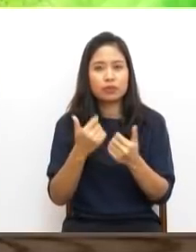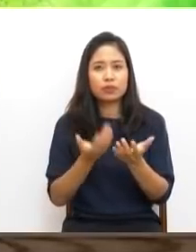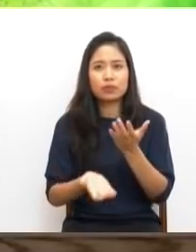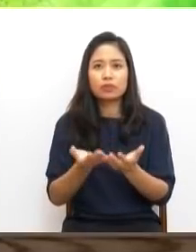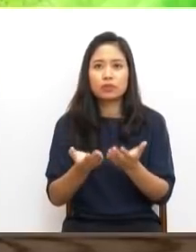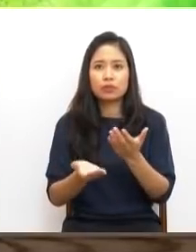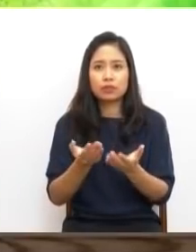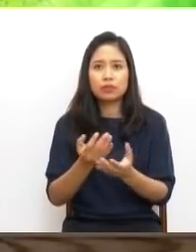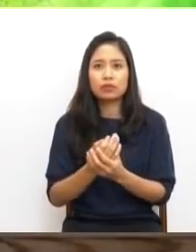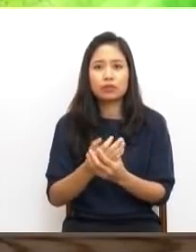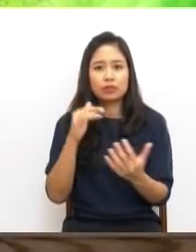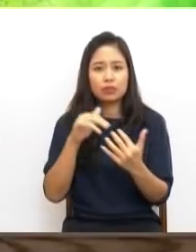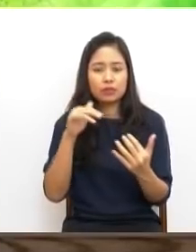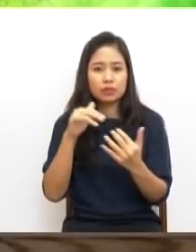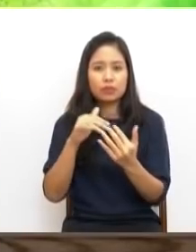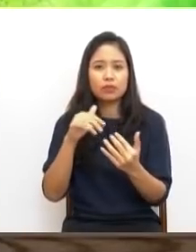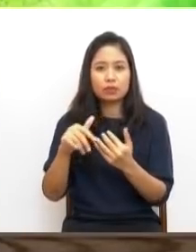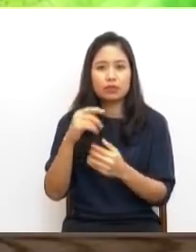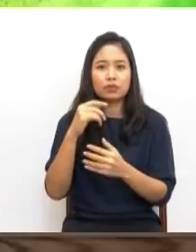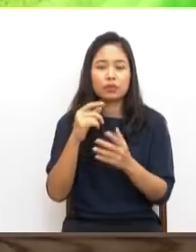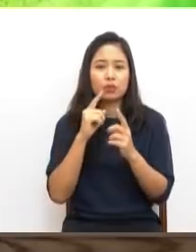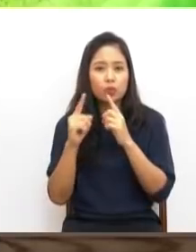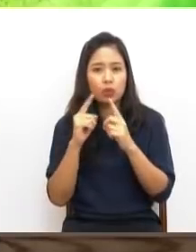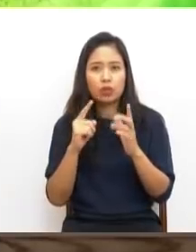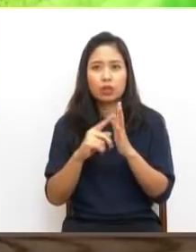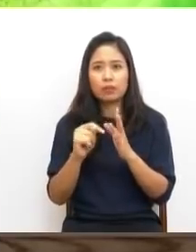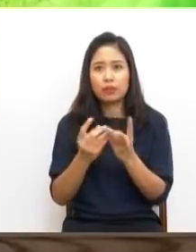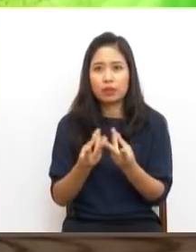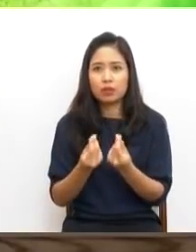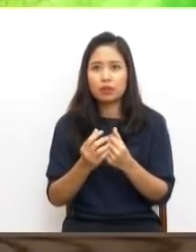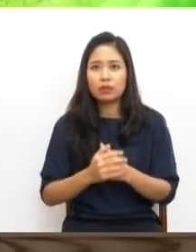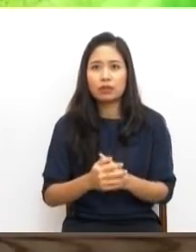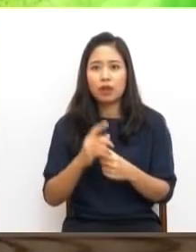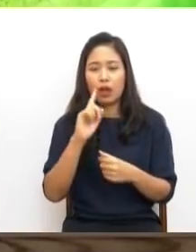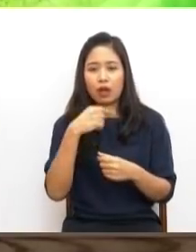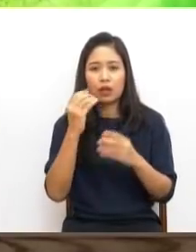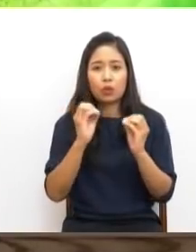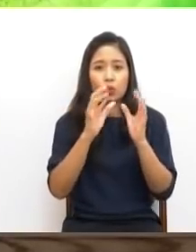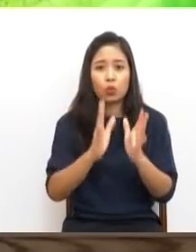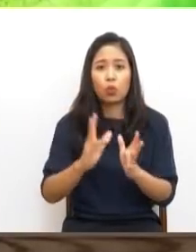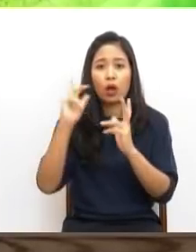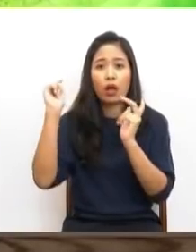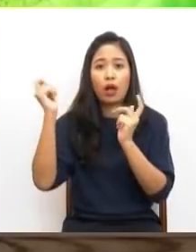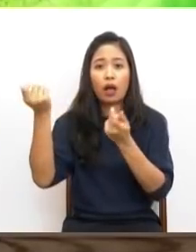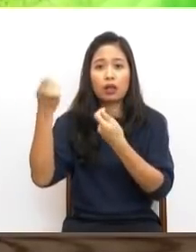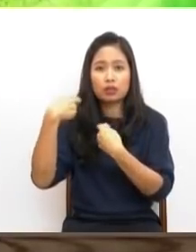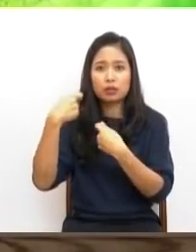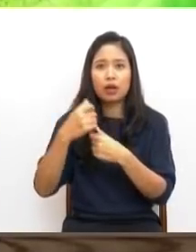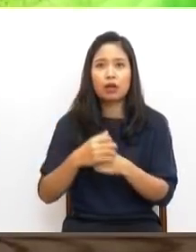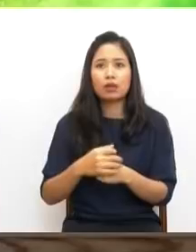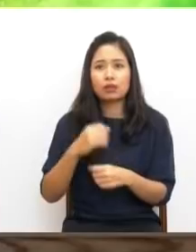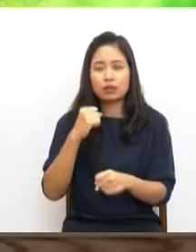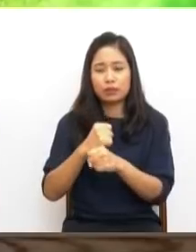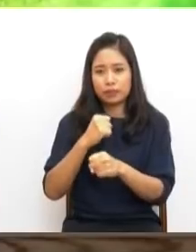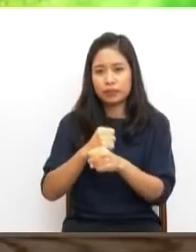ได้สื่อสารให้กับท่านที่ทำหน้าที่เป็นคุณครูหรือพนักงานอื่นนะพี่เป็นสัญญาจ้